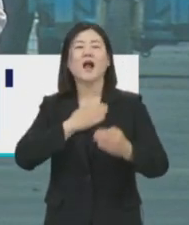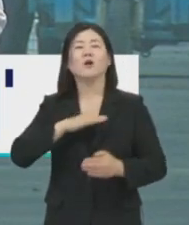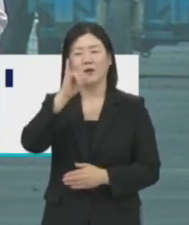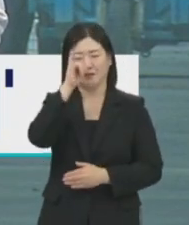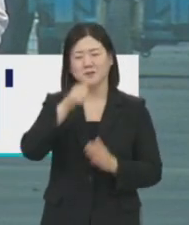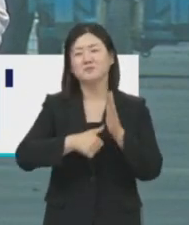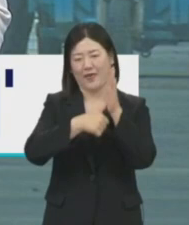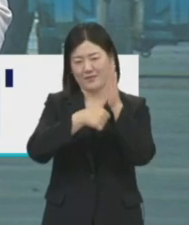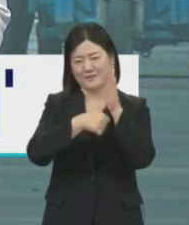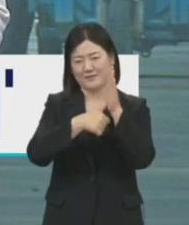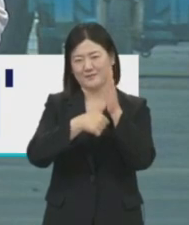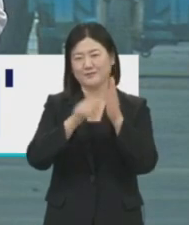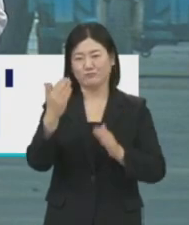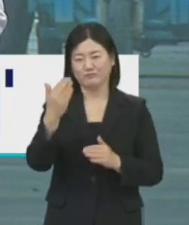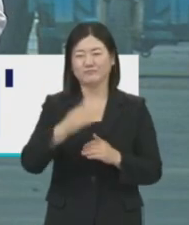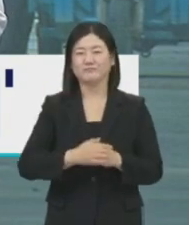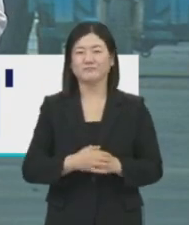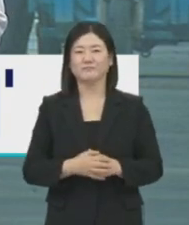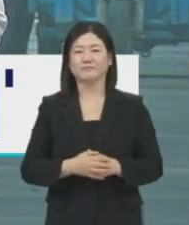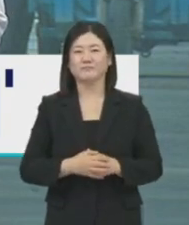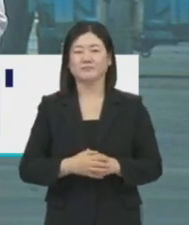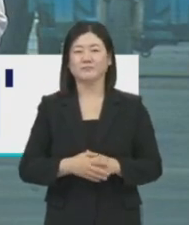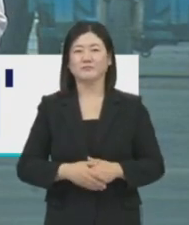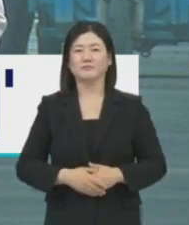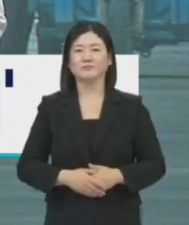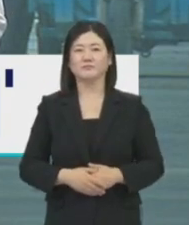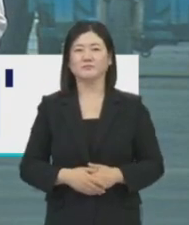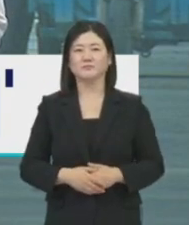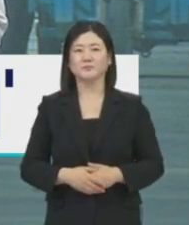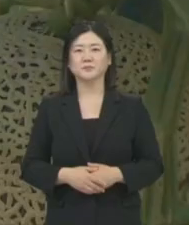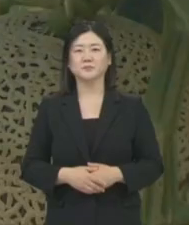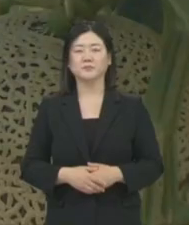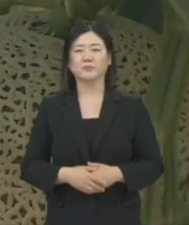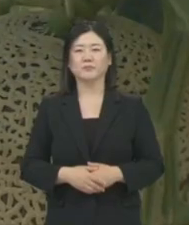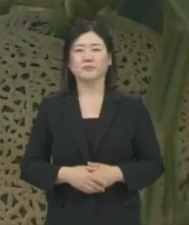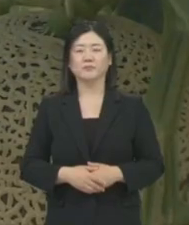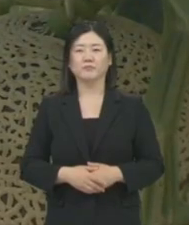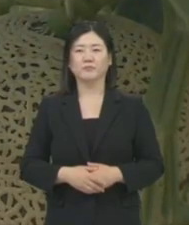브랜드로 자리 잡았습니다. 보도에 김진석 기자입니다.